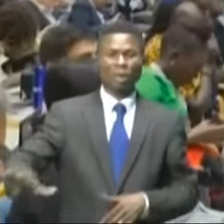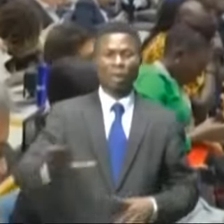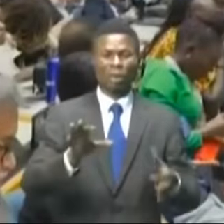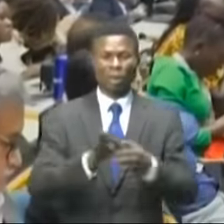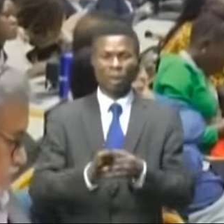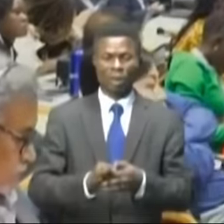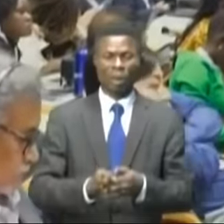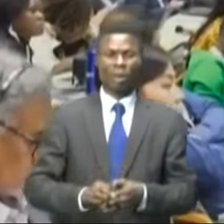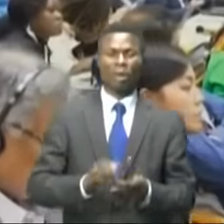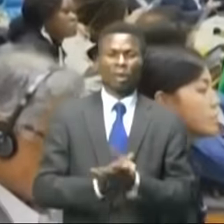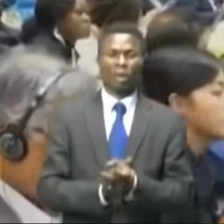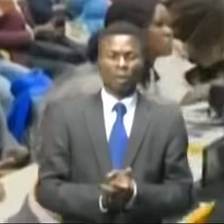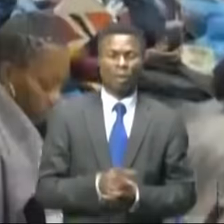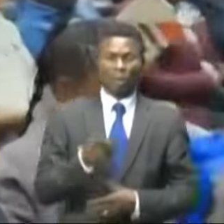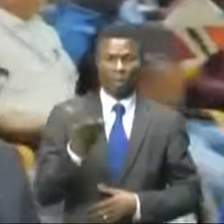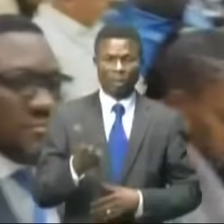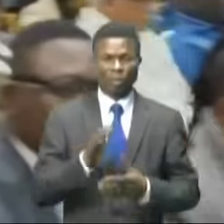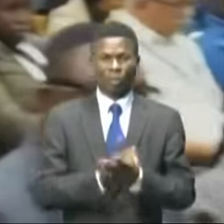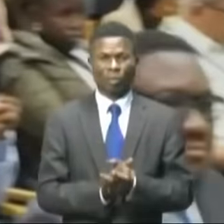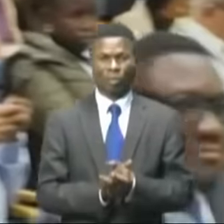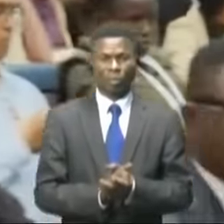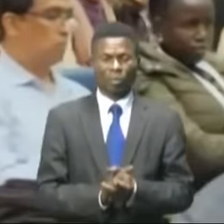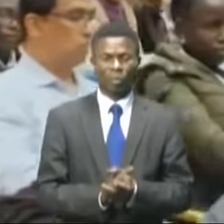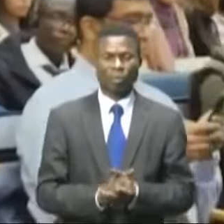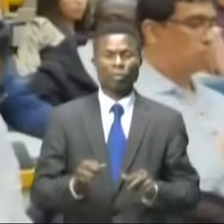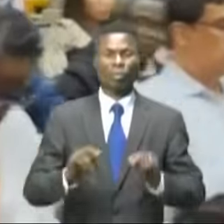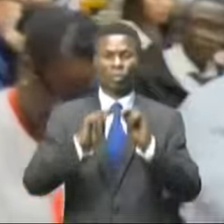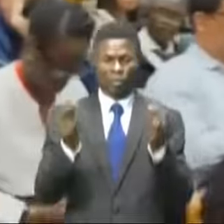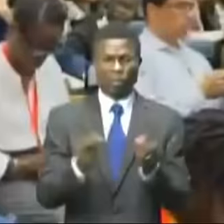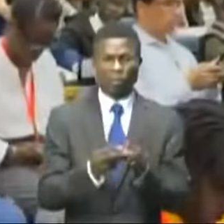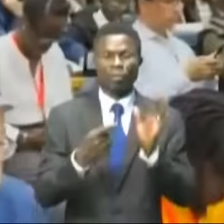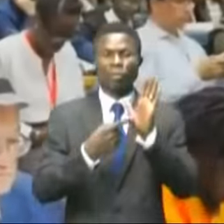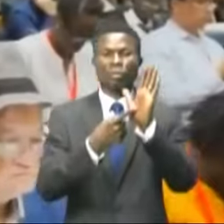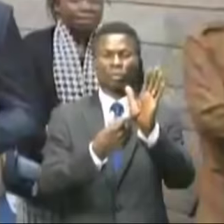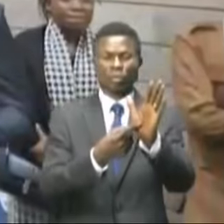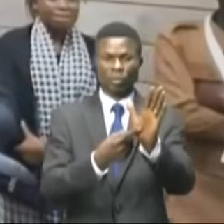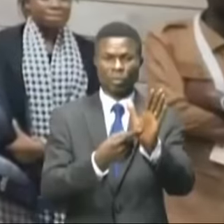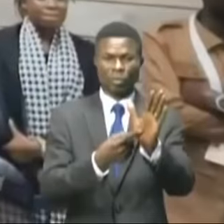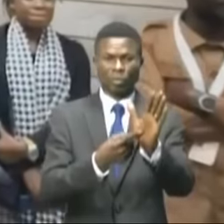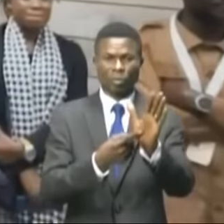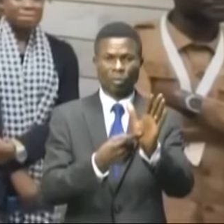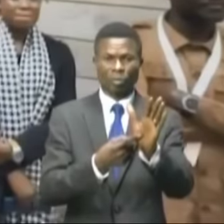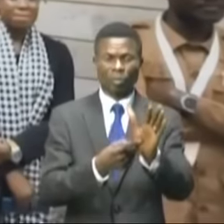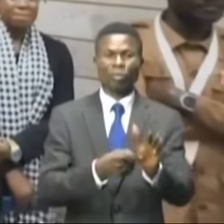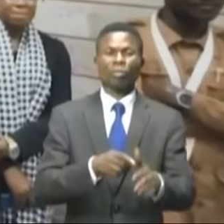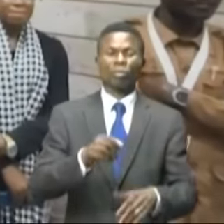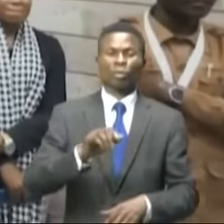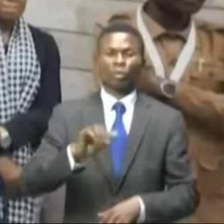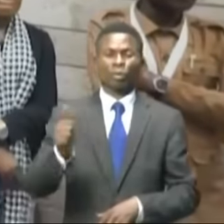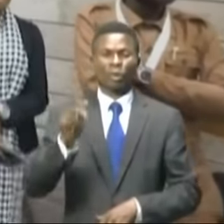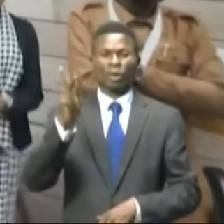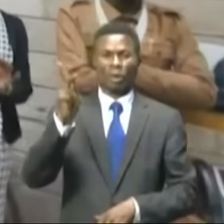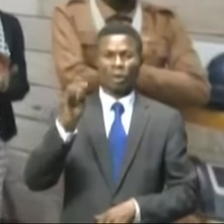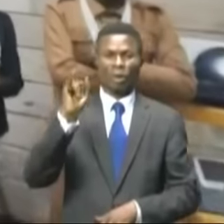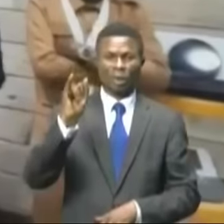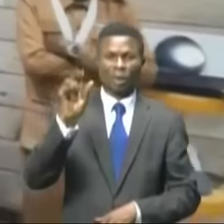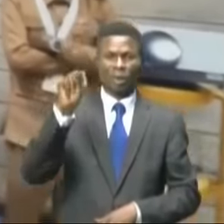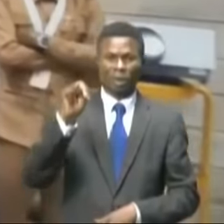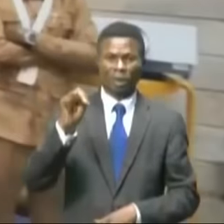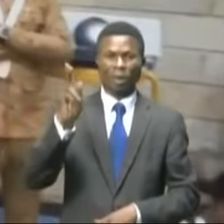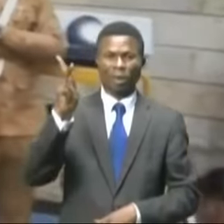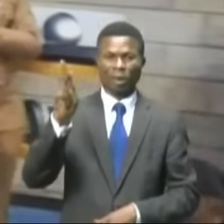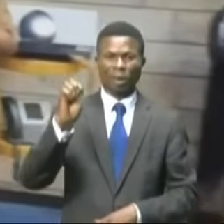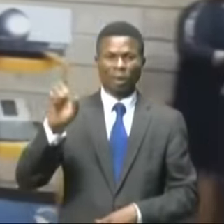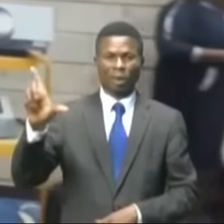Antonio Guterres. Le Congo a été représenté par Diarcy Ngimbi Kinkela, qui, pour